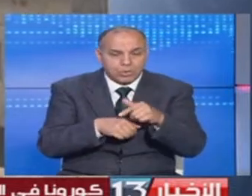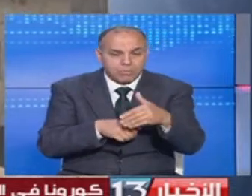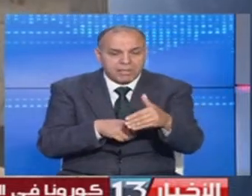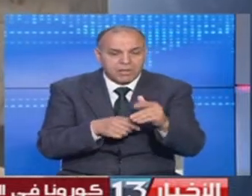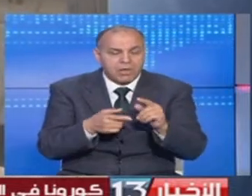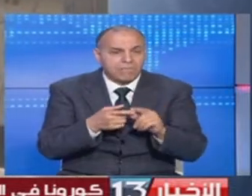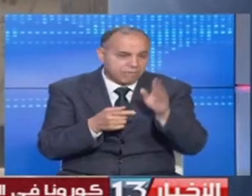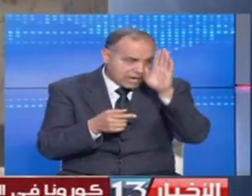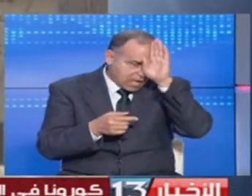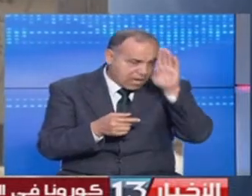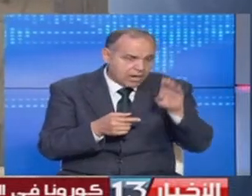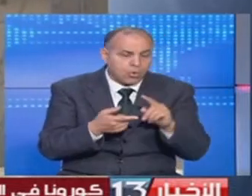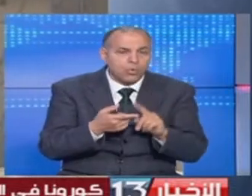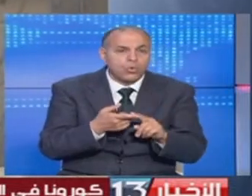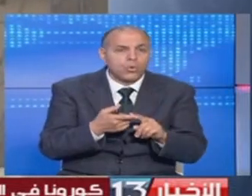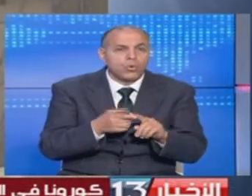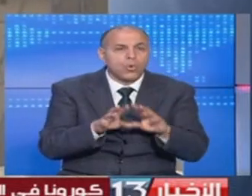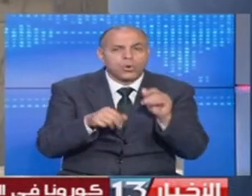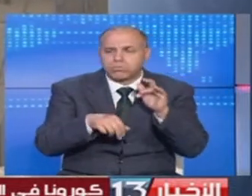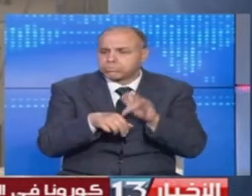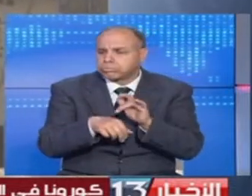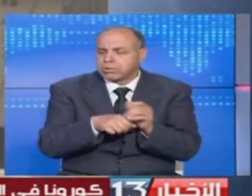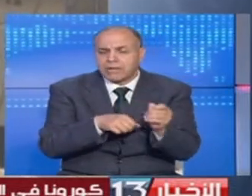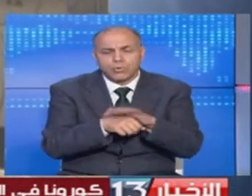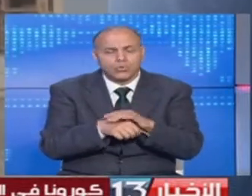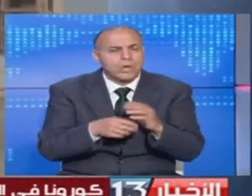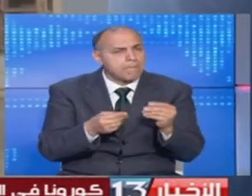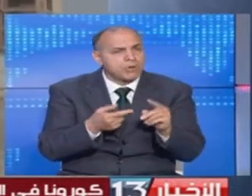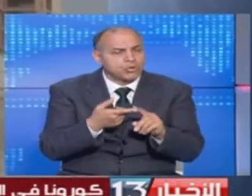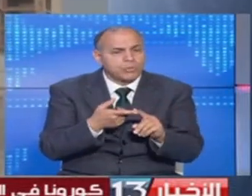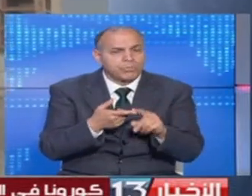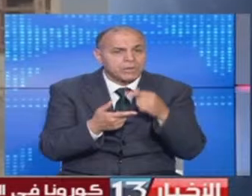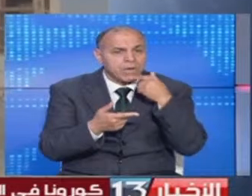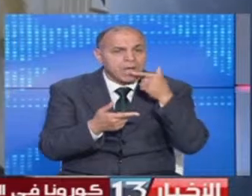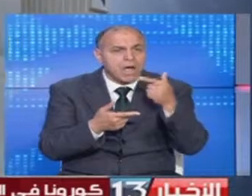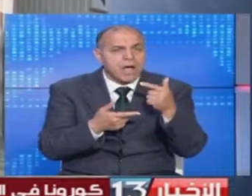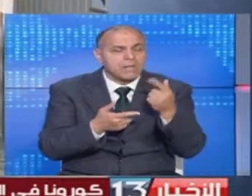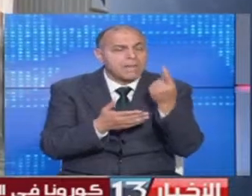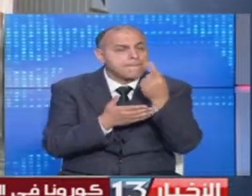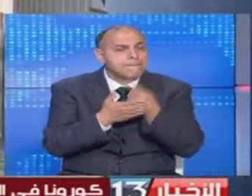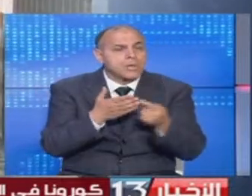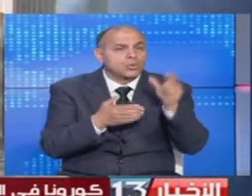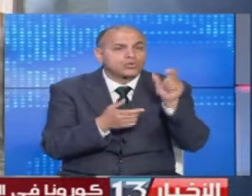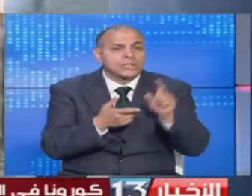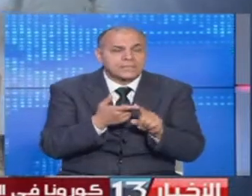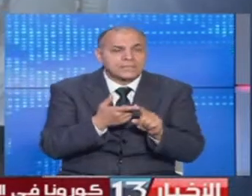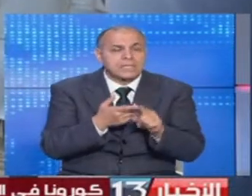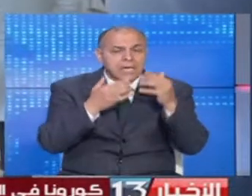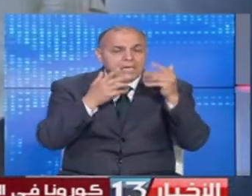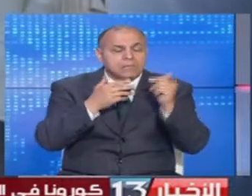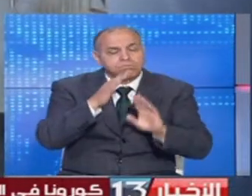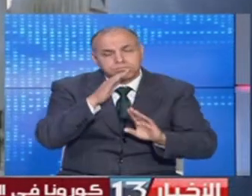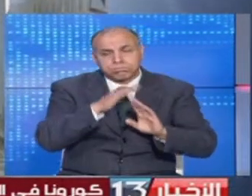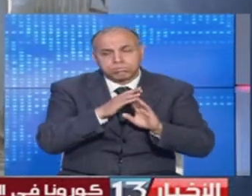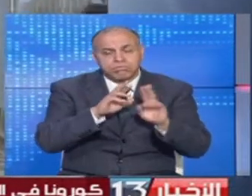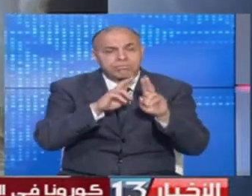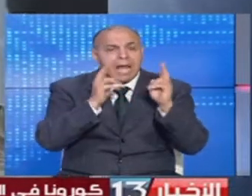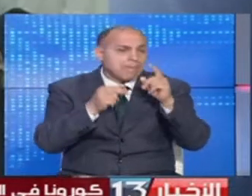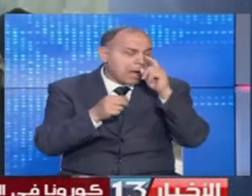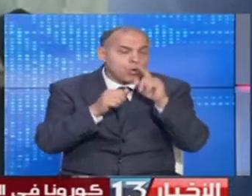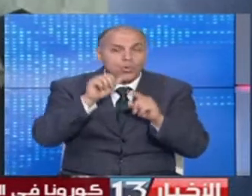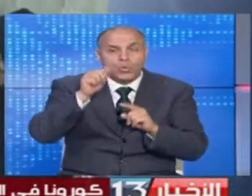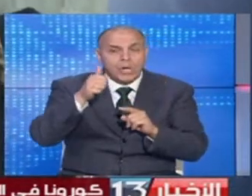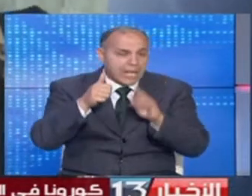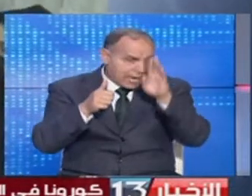وتحديدا في العراق تخطى مجمل ال اصابات بفيروس كورونا اثبت المليون وهي الحصيله الاعلى في العالم العربي